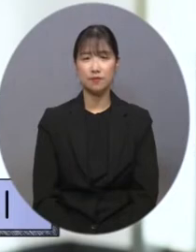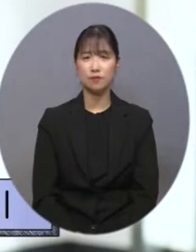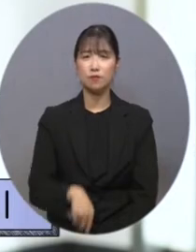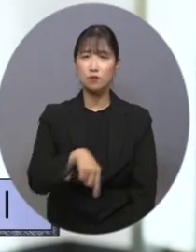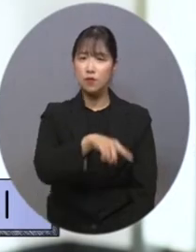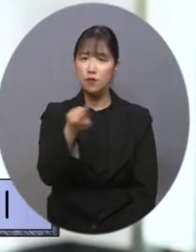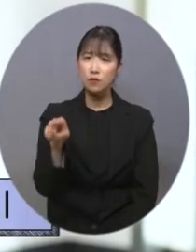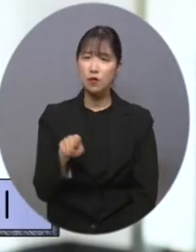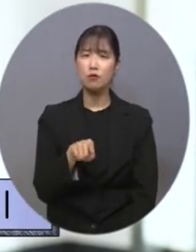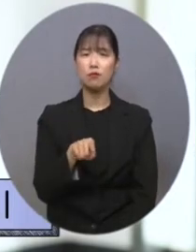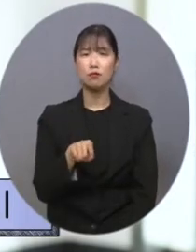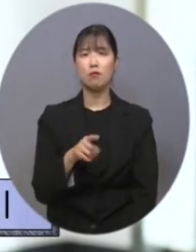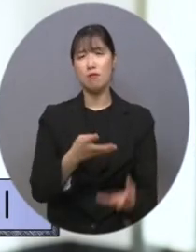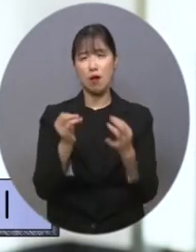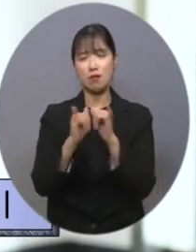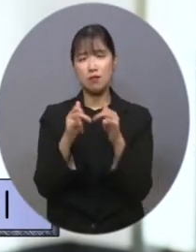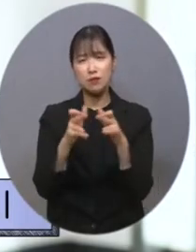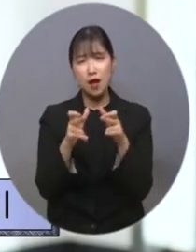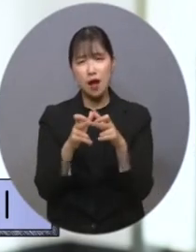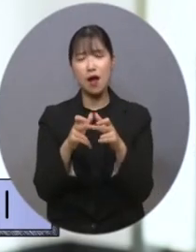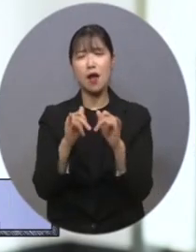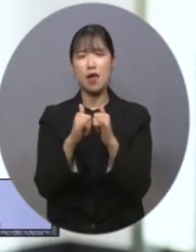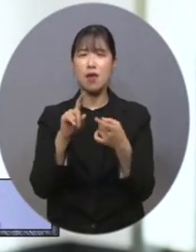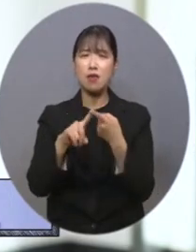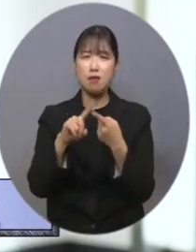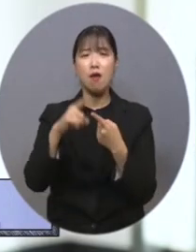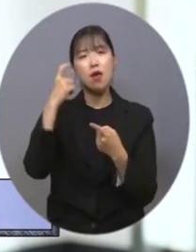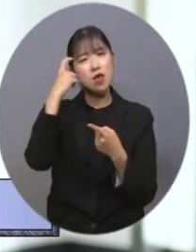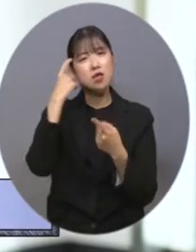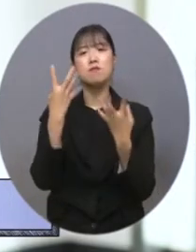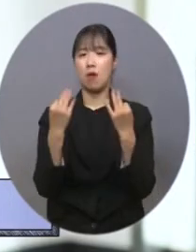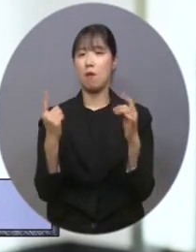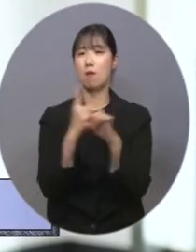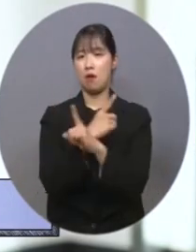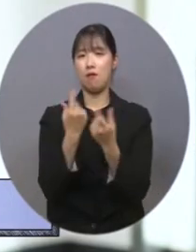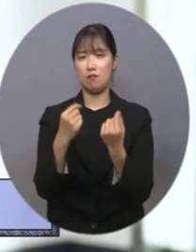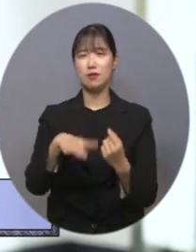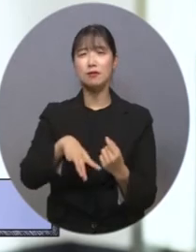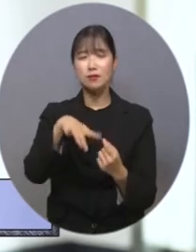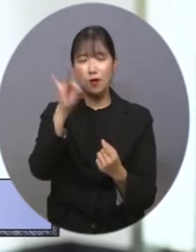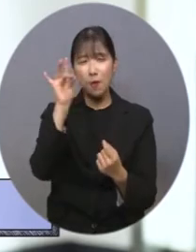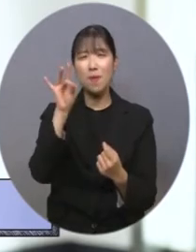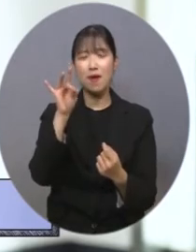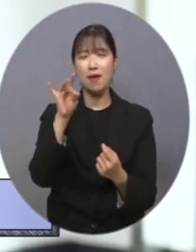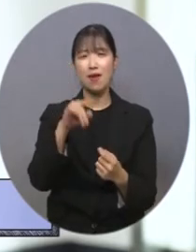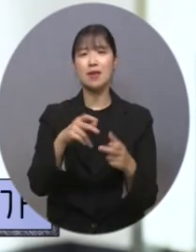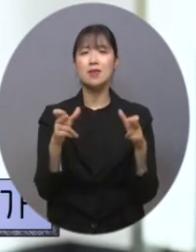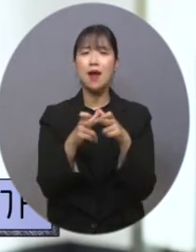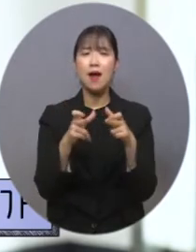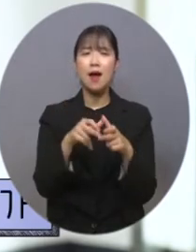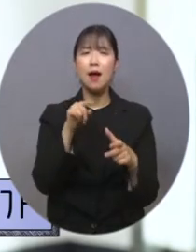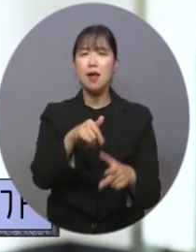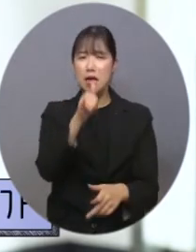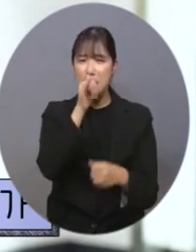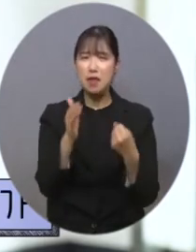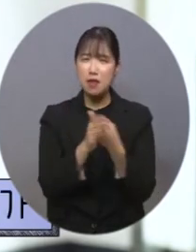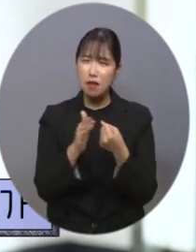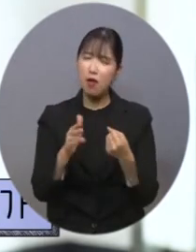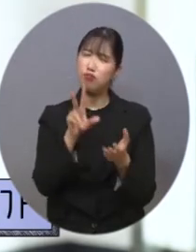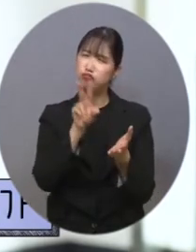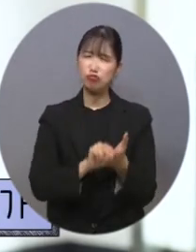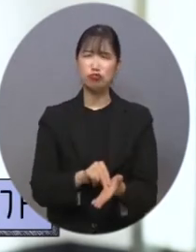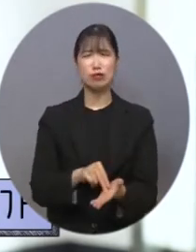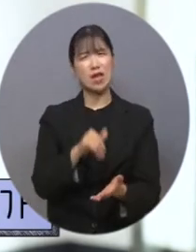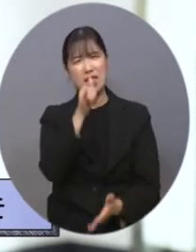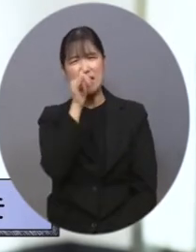여기 있는 많은 사람들이 장애인들에 대한 인식들이 많이 좀 바뀐 것 같습니다. 네. 처음에는 그 장애가 있음으로 해서 이런저런 문제가